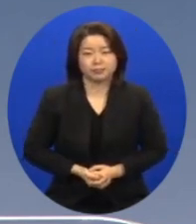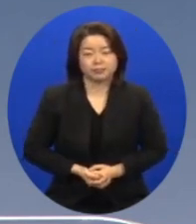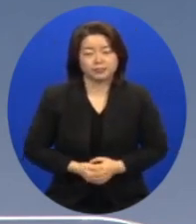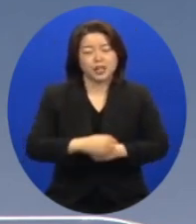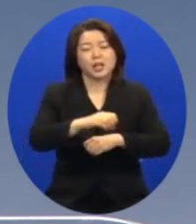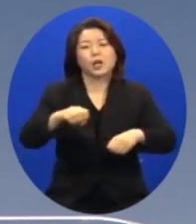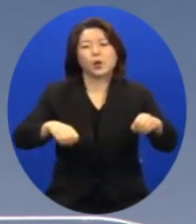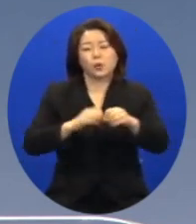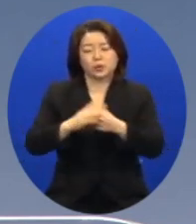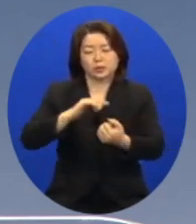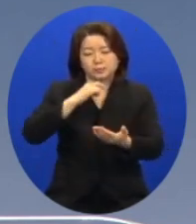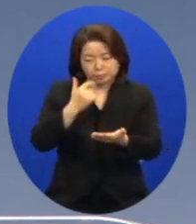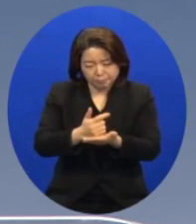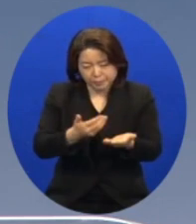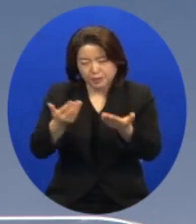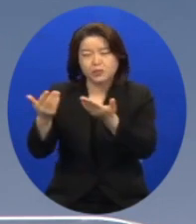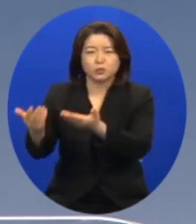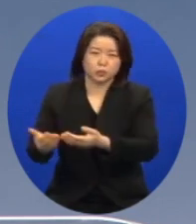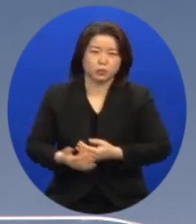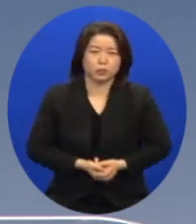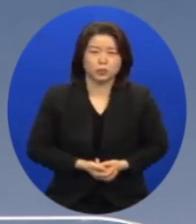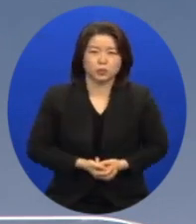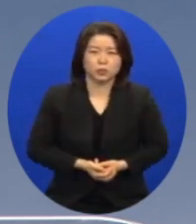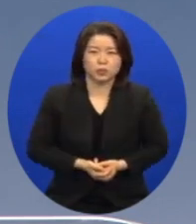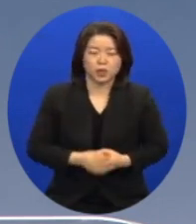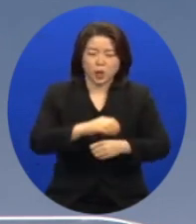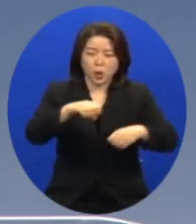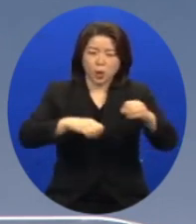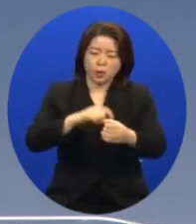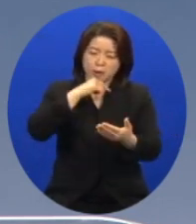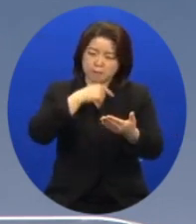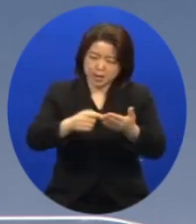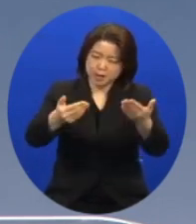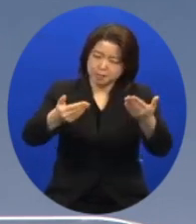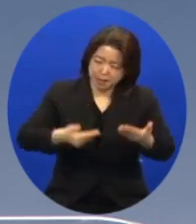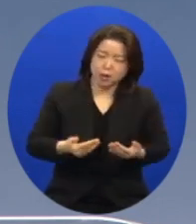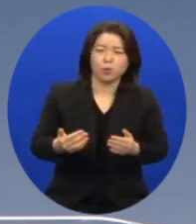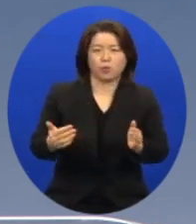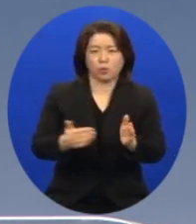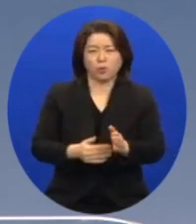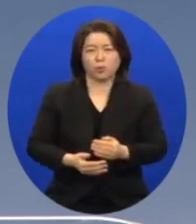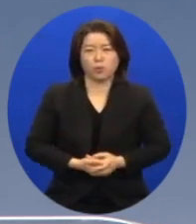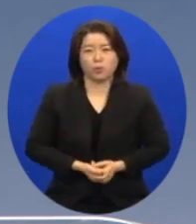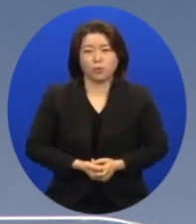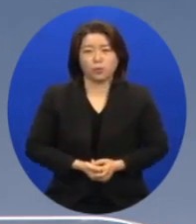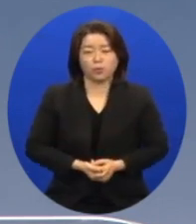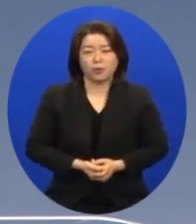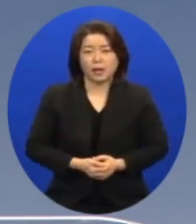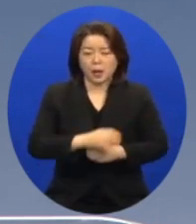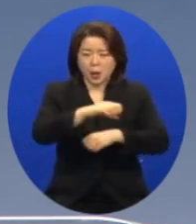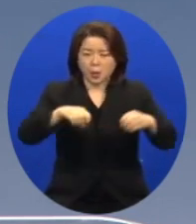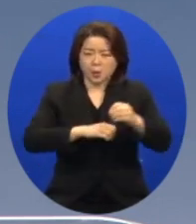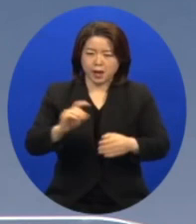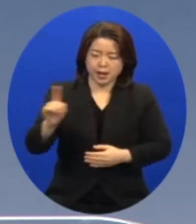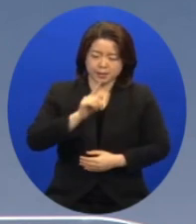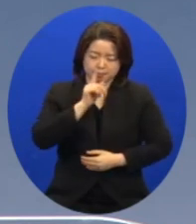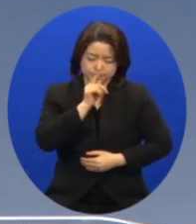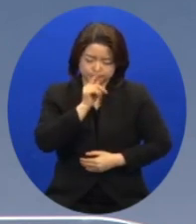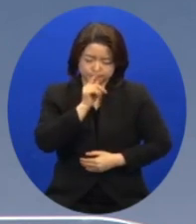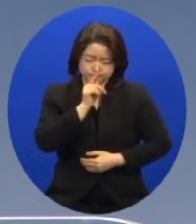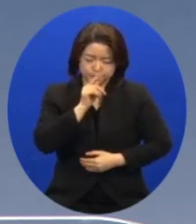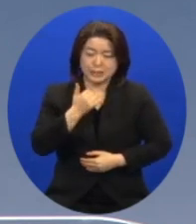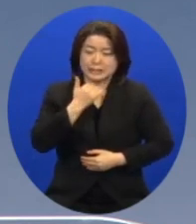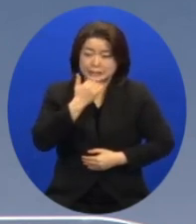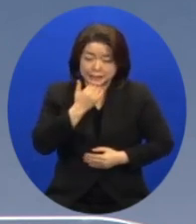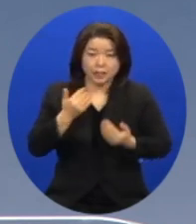차라리 소가죽 차라리 피해를 당하고 차라리 아무 소리 안하고 기다려